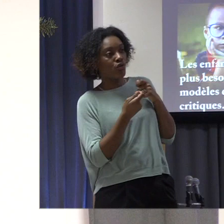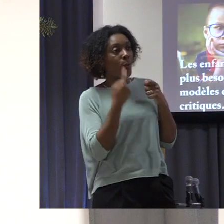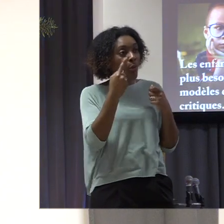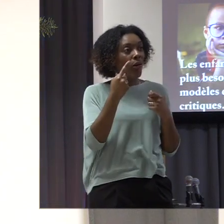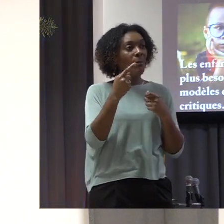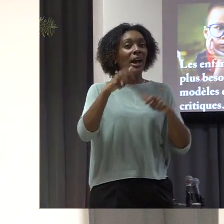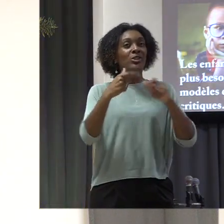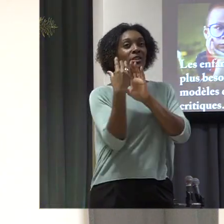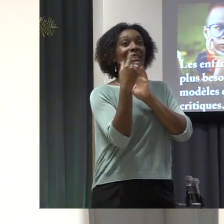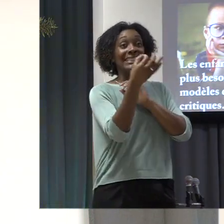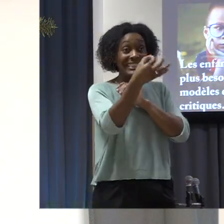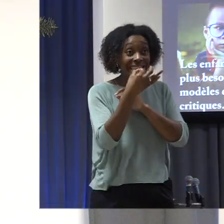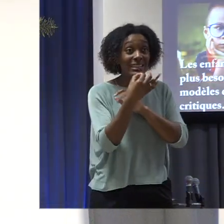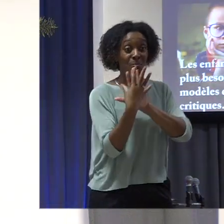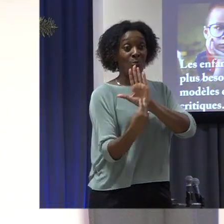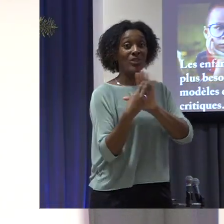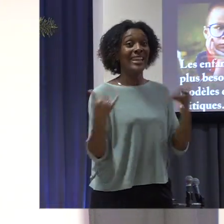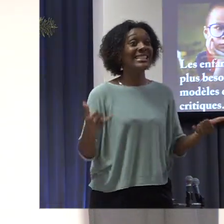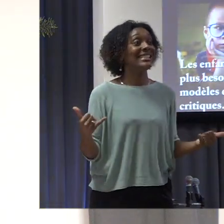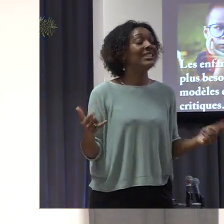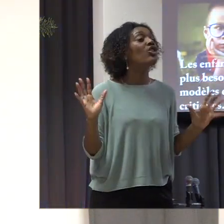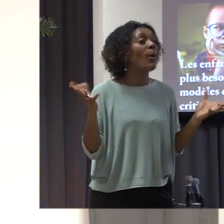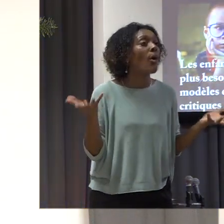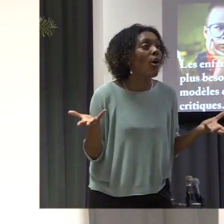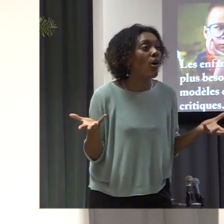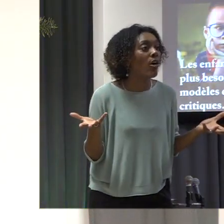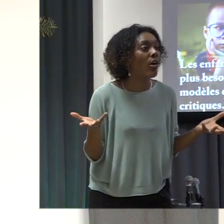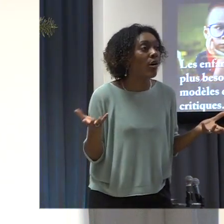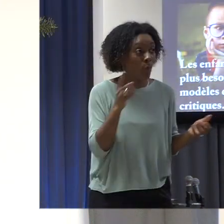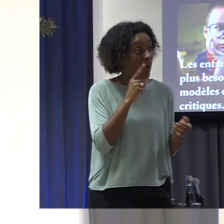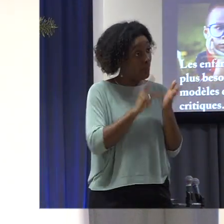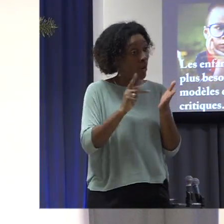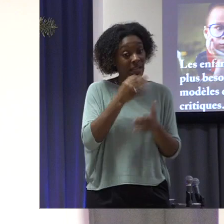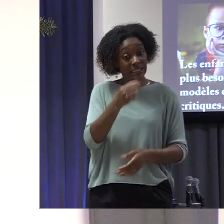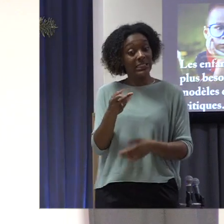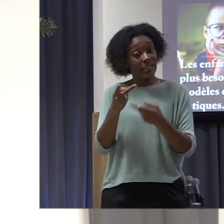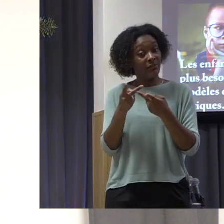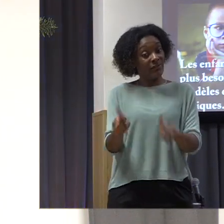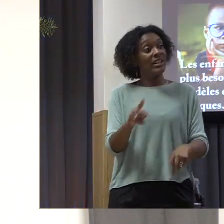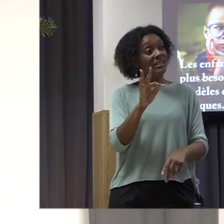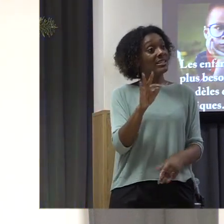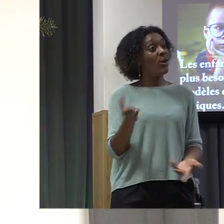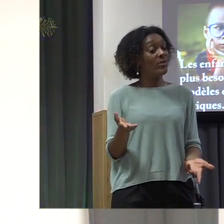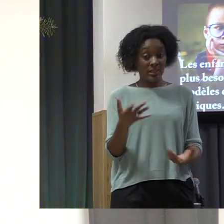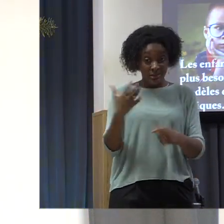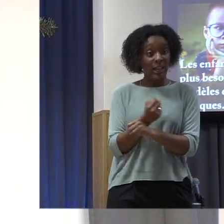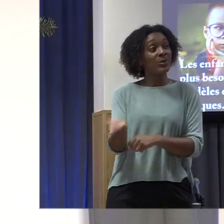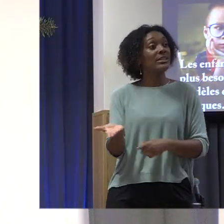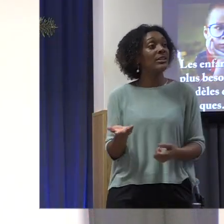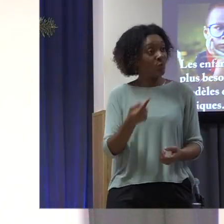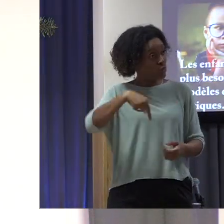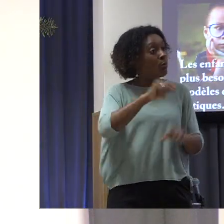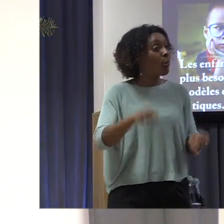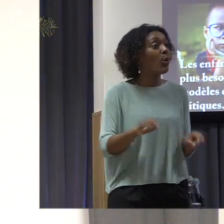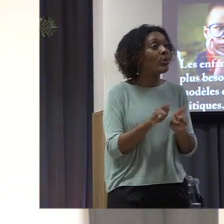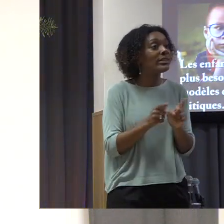recevoir un tel témoignage, puisque cette Église, elle a reçu? La première chose que j'aimerais mettre en avant ce matin et